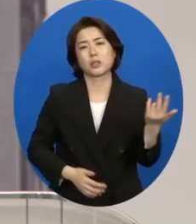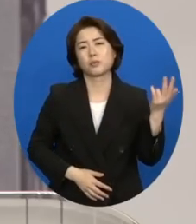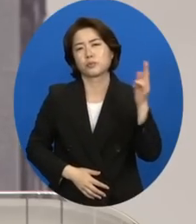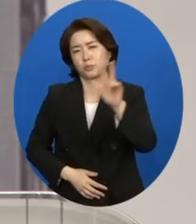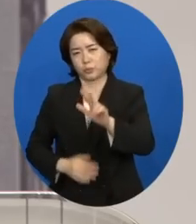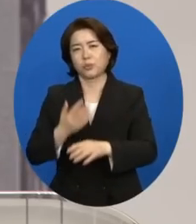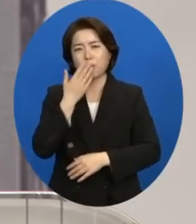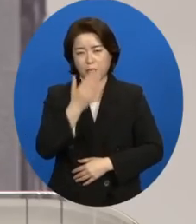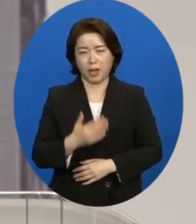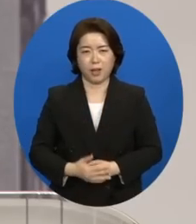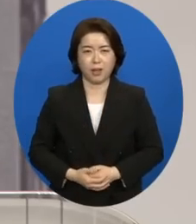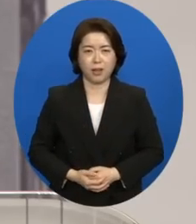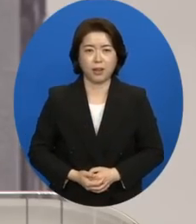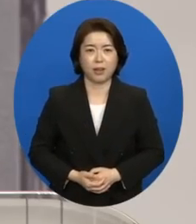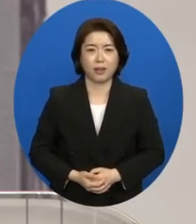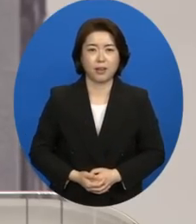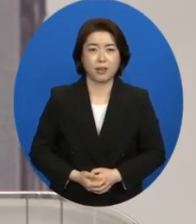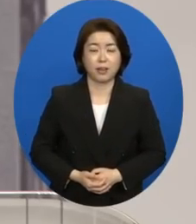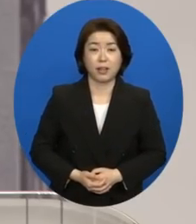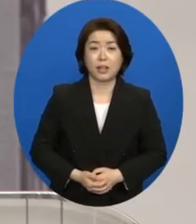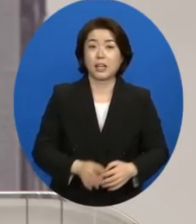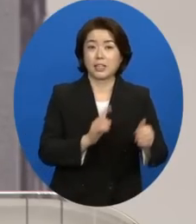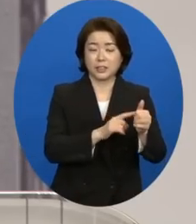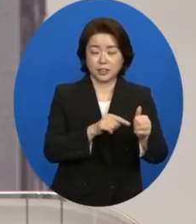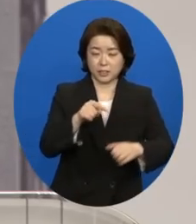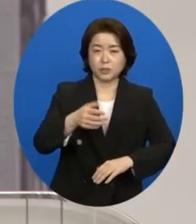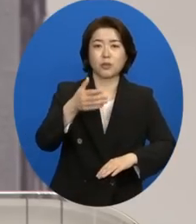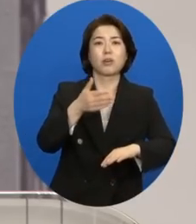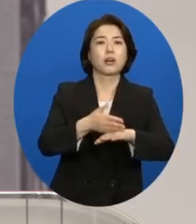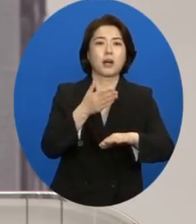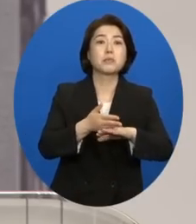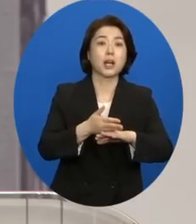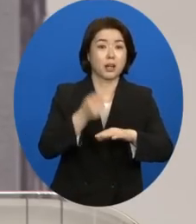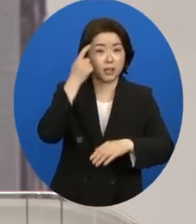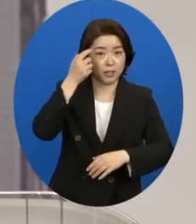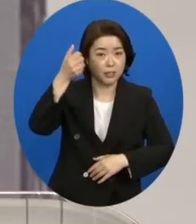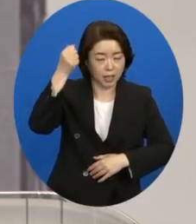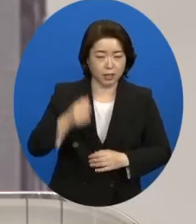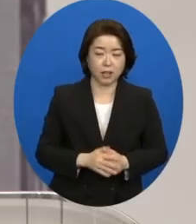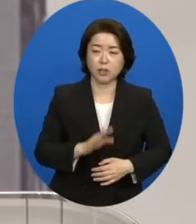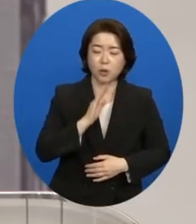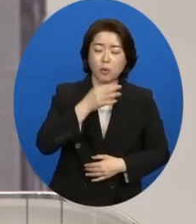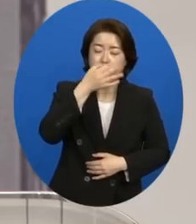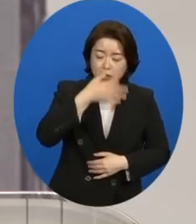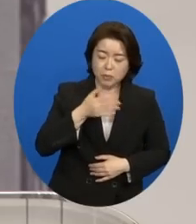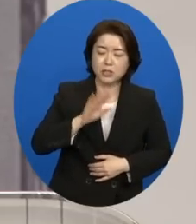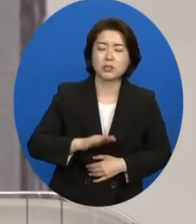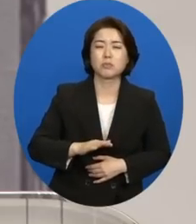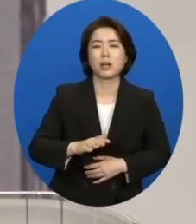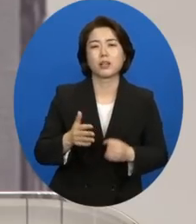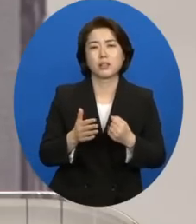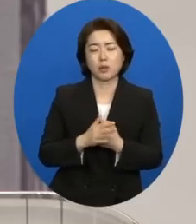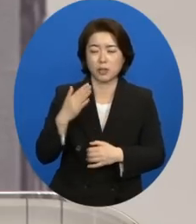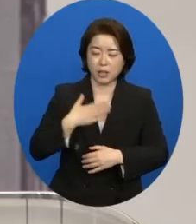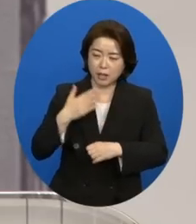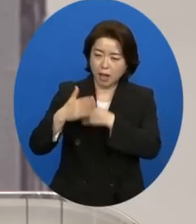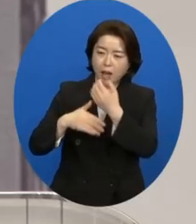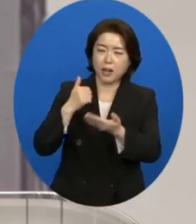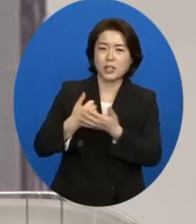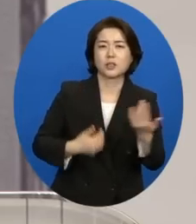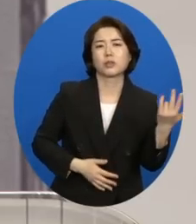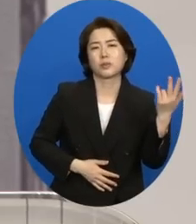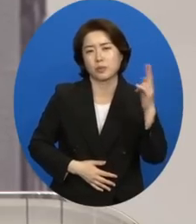되었다라는 것 그가 그것을 감사하더라 너무 힘들지만 그래서 제가 하나님께